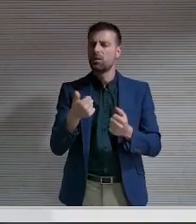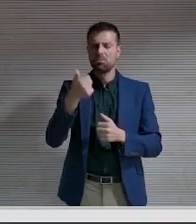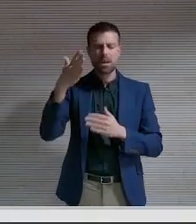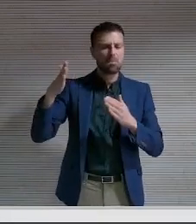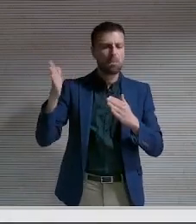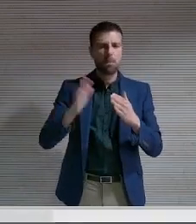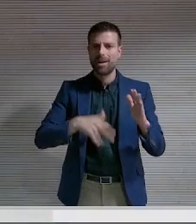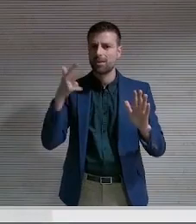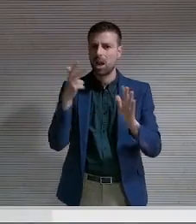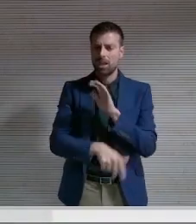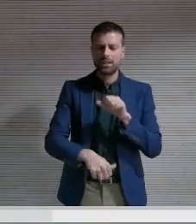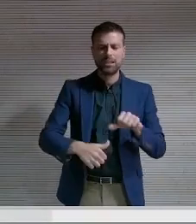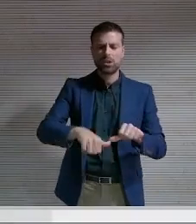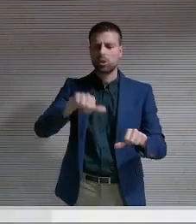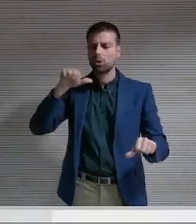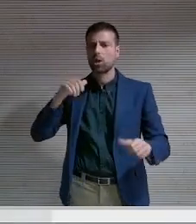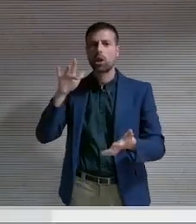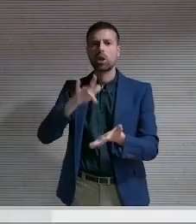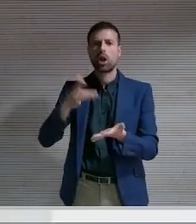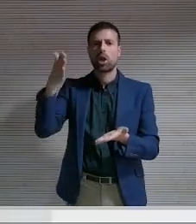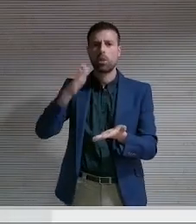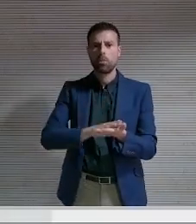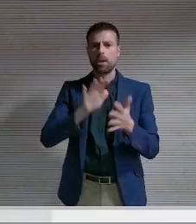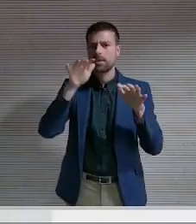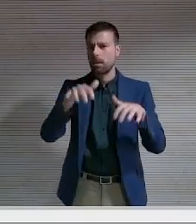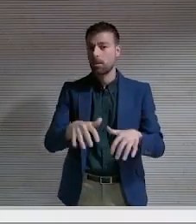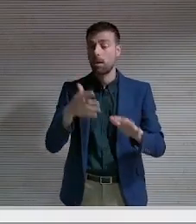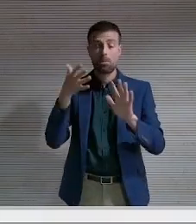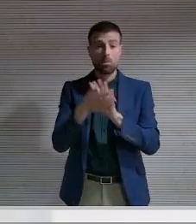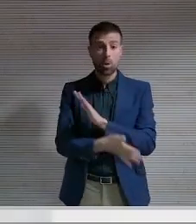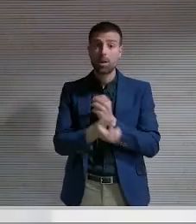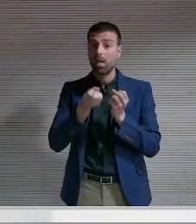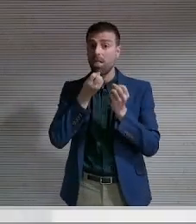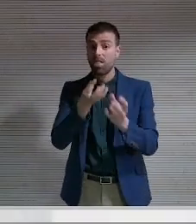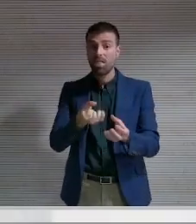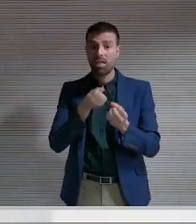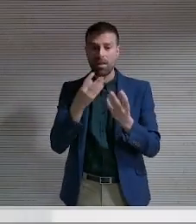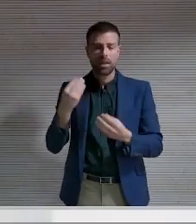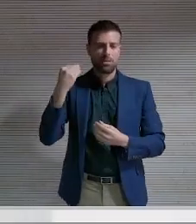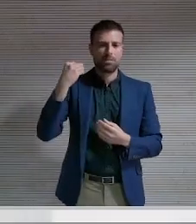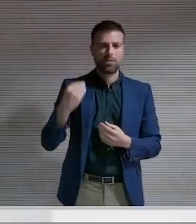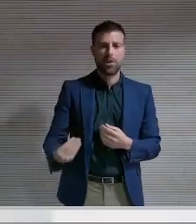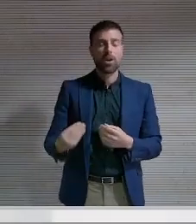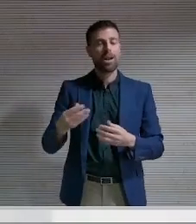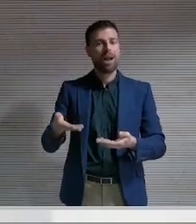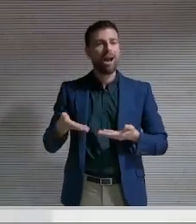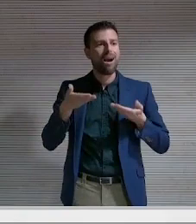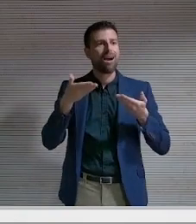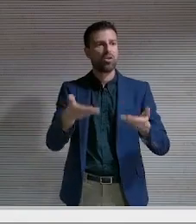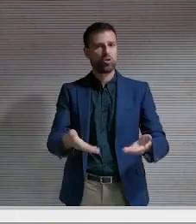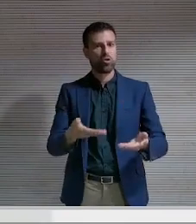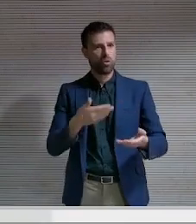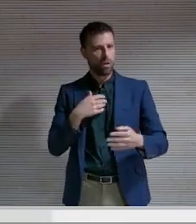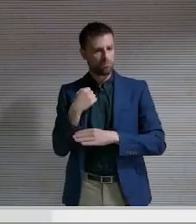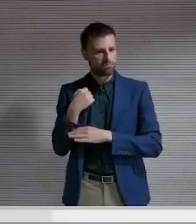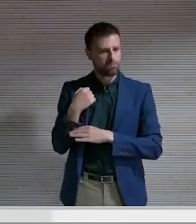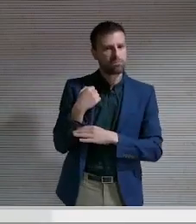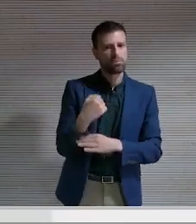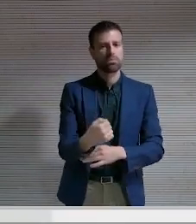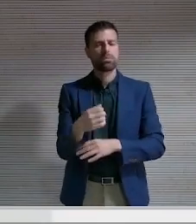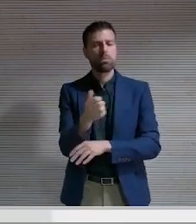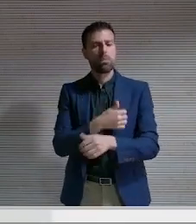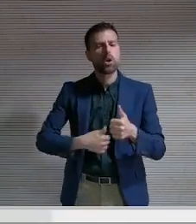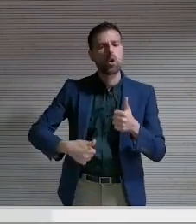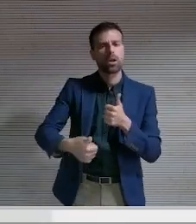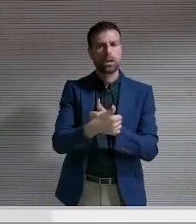sèrie històrica en un mes d'abril. Per tant, una dada excel·lent que ajuda i que contribueix a reforçar aquesta prioritat